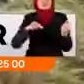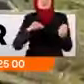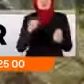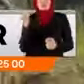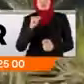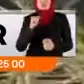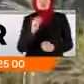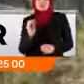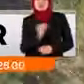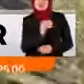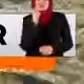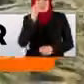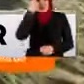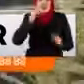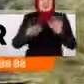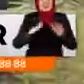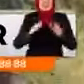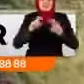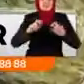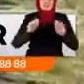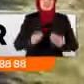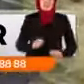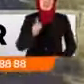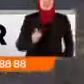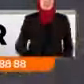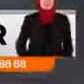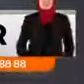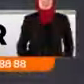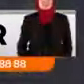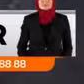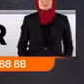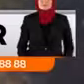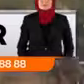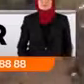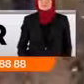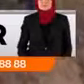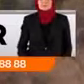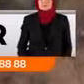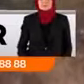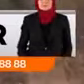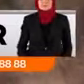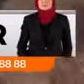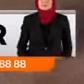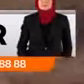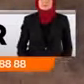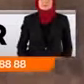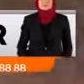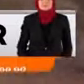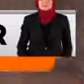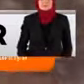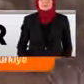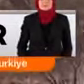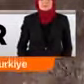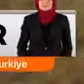kırıldı süslü duvarda etrafa bakıyor Jandarma ekipleri bölgede kaçan iki